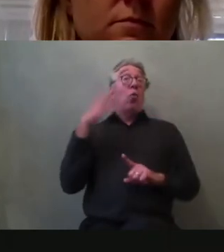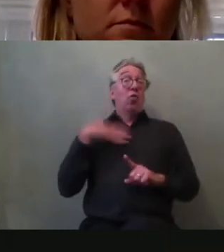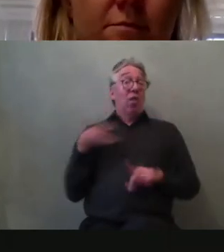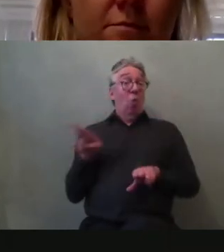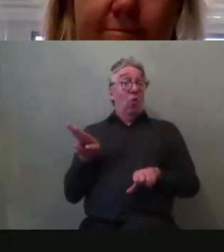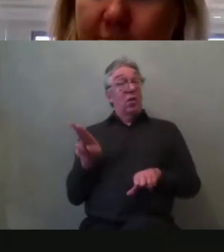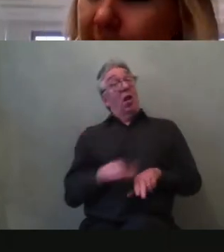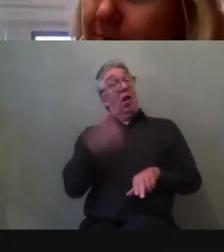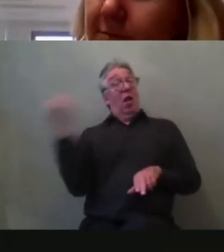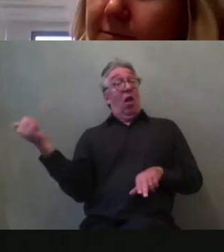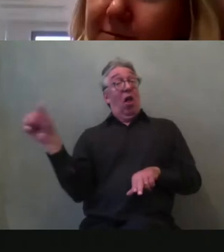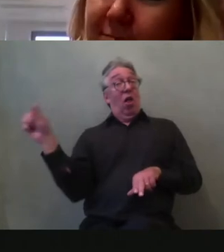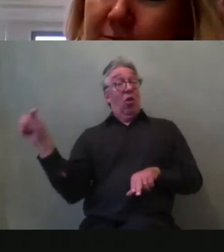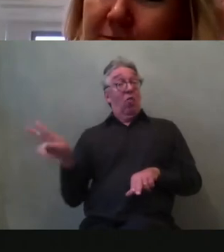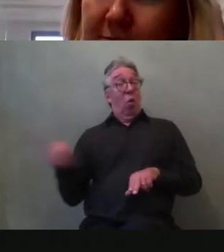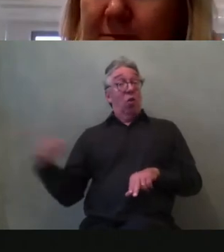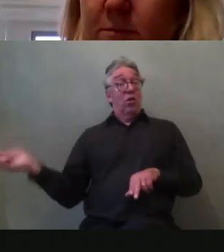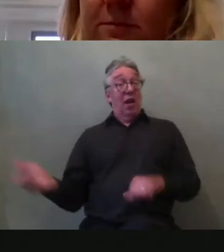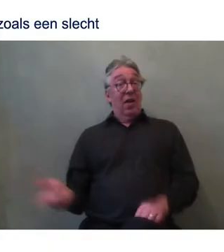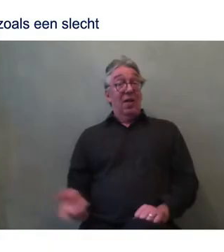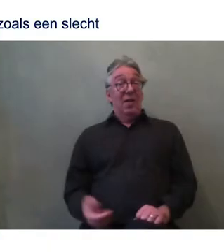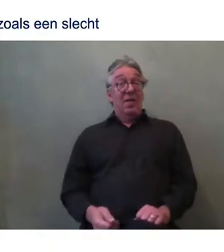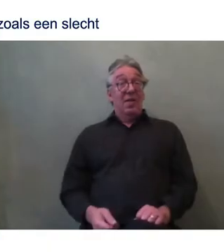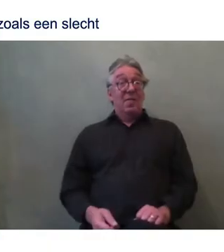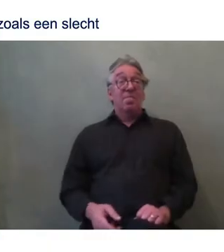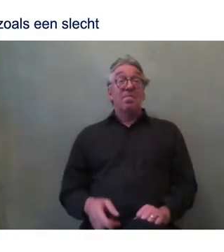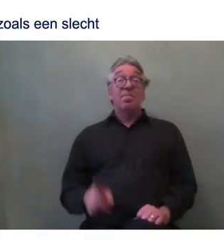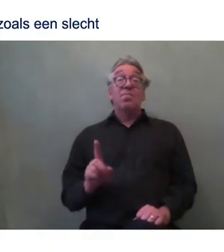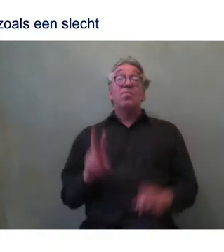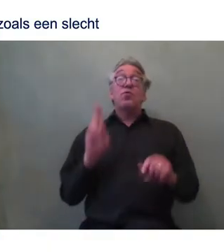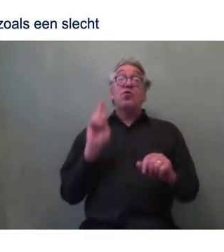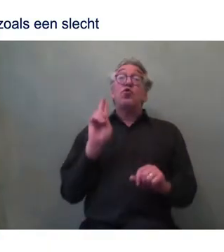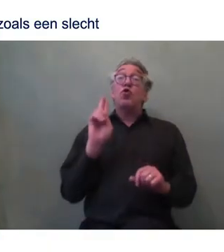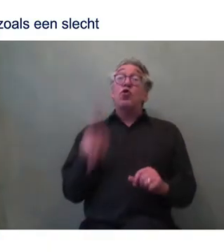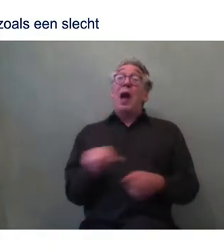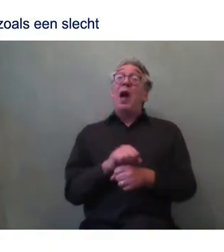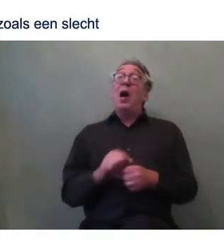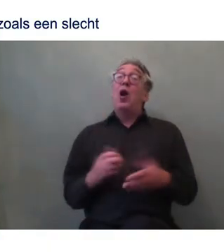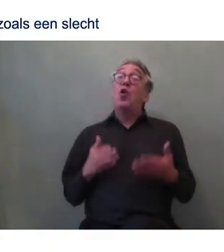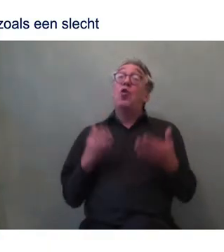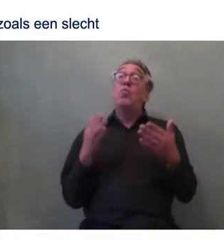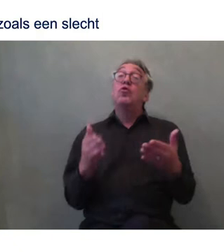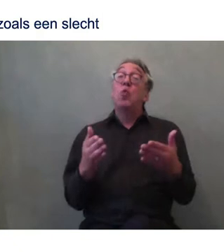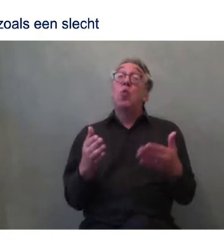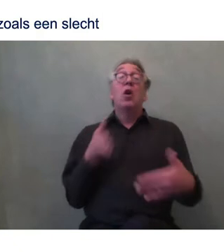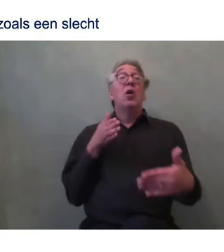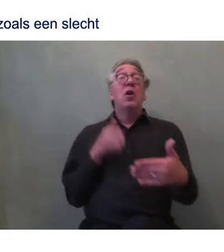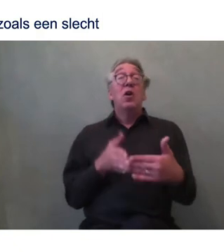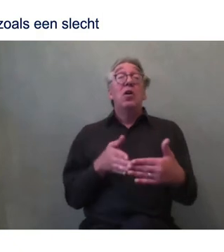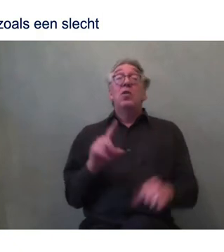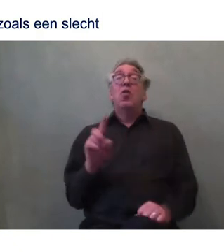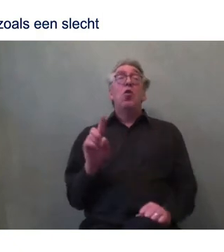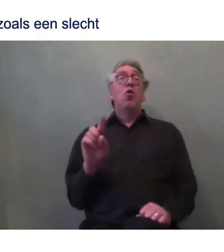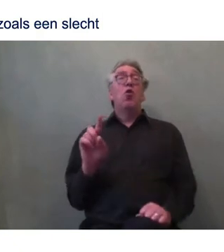de voorstelling waar ze zelf bij zat. En na het bezoek zitten de belemmeringen met name in het ervaren van te